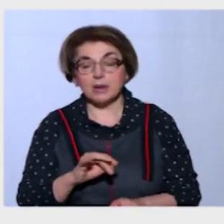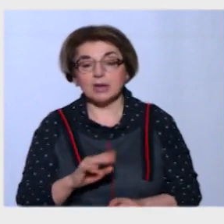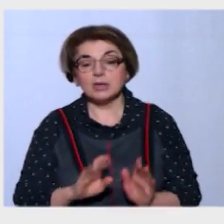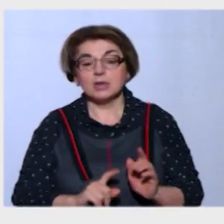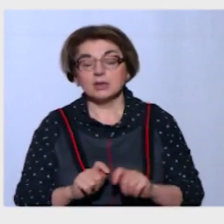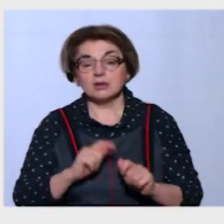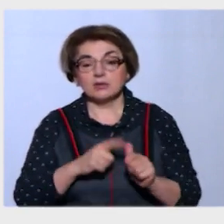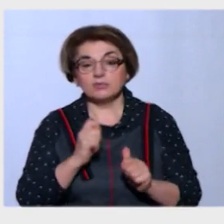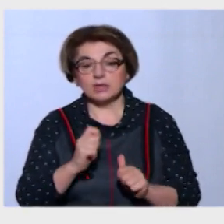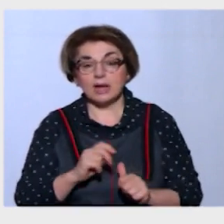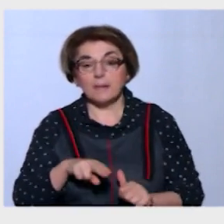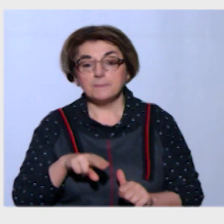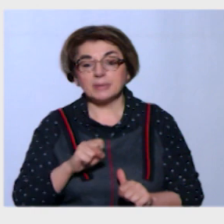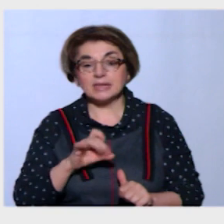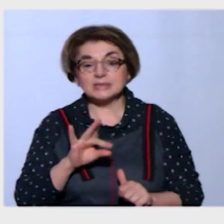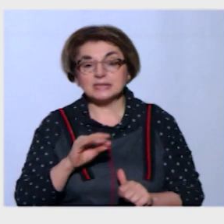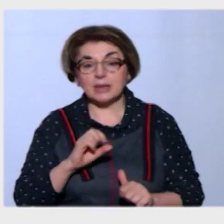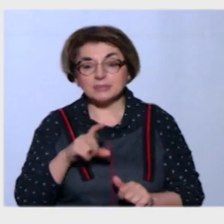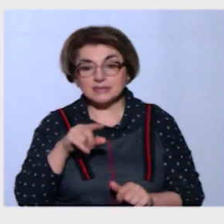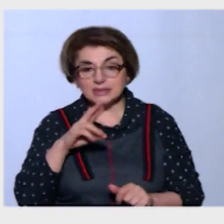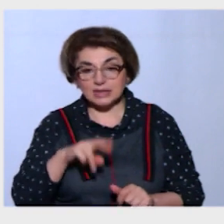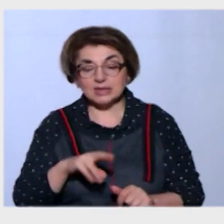პრესინაფსიდან ნერვული იმპულსი აი